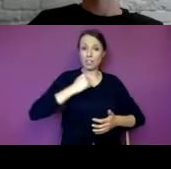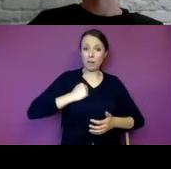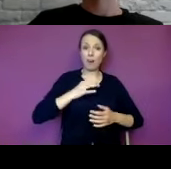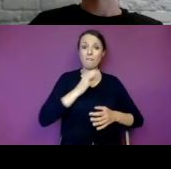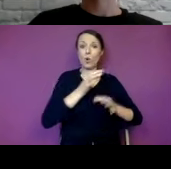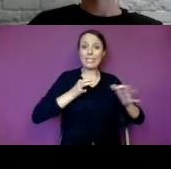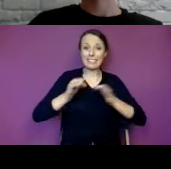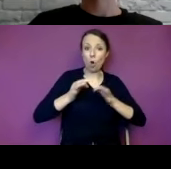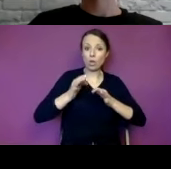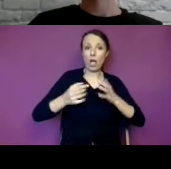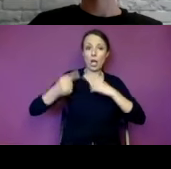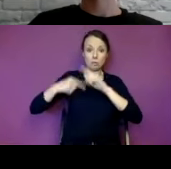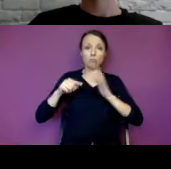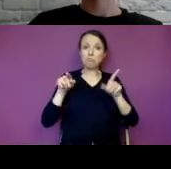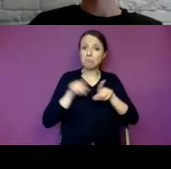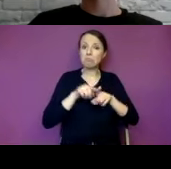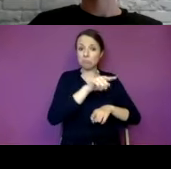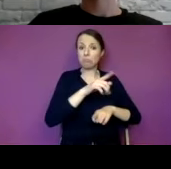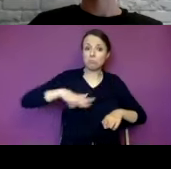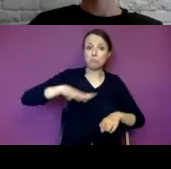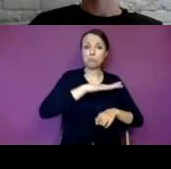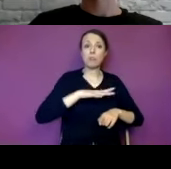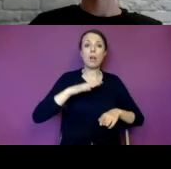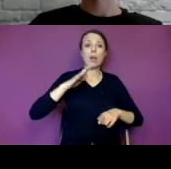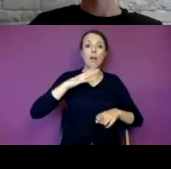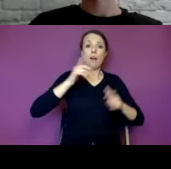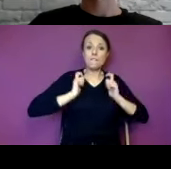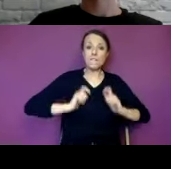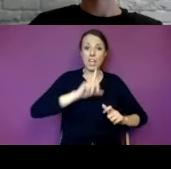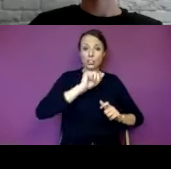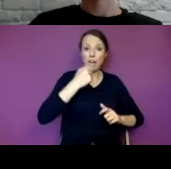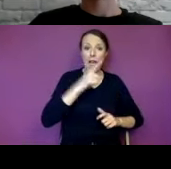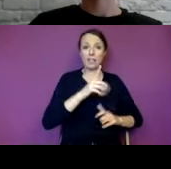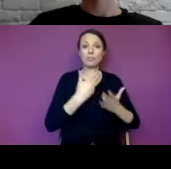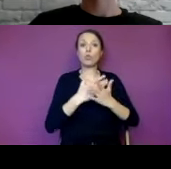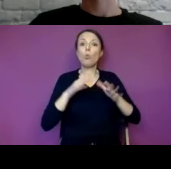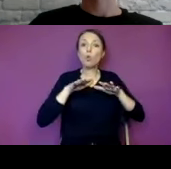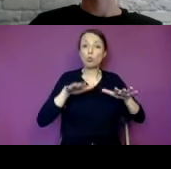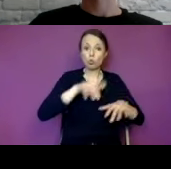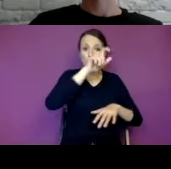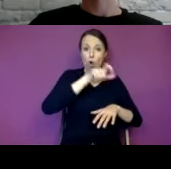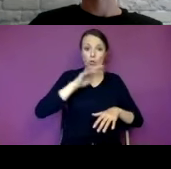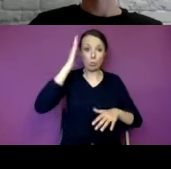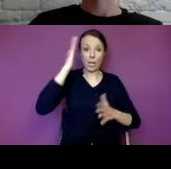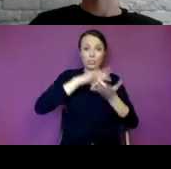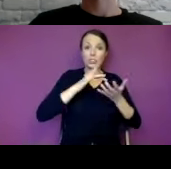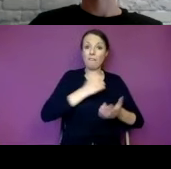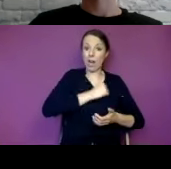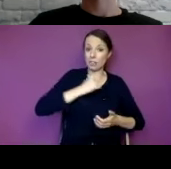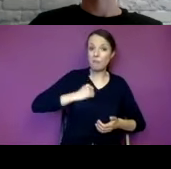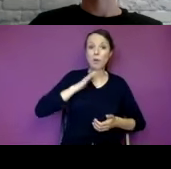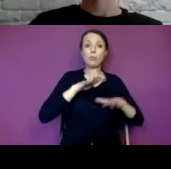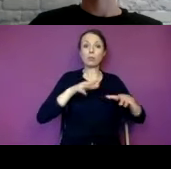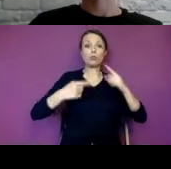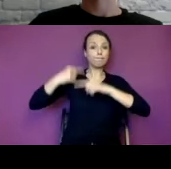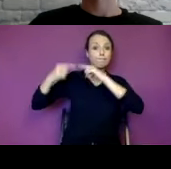że bardzo wielu z mieszkańców i mieszkanek Warszawy te korzenie na wsi ma. Dobra, ale wracam